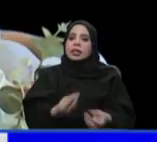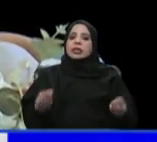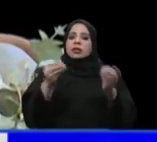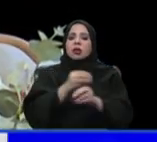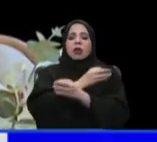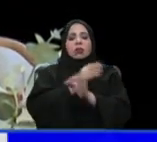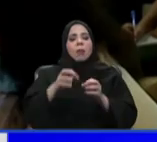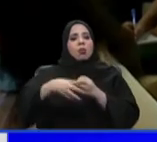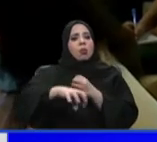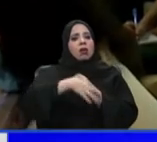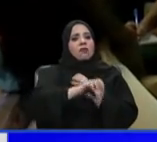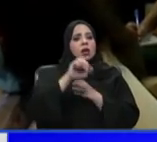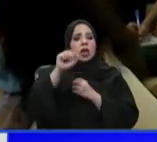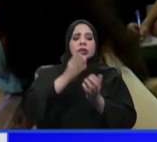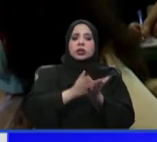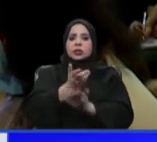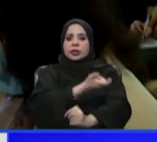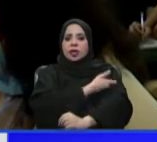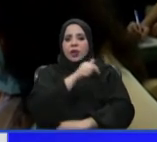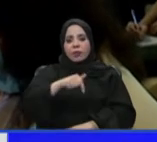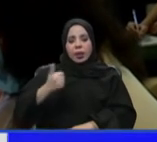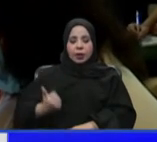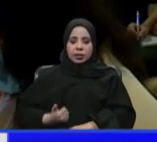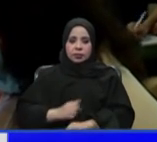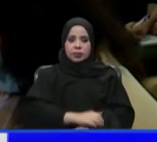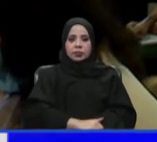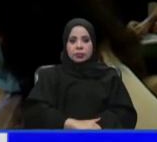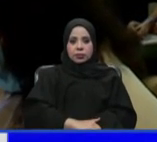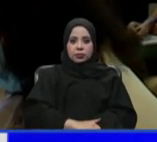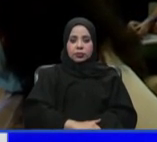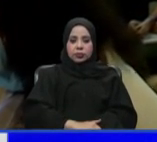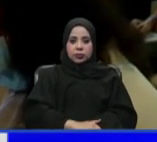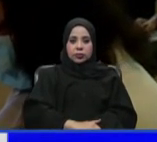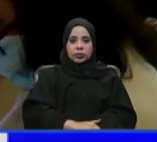والتي تعمل في مختلف مرافق القطاع الصحي بمملكة البحرين.